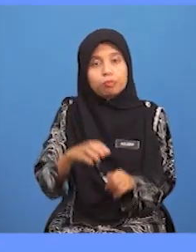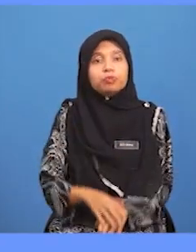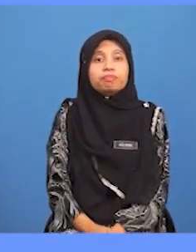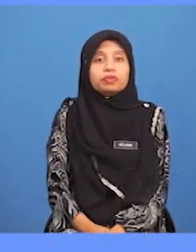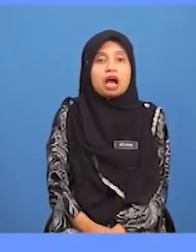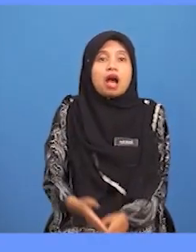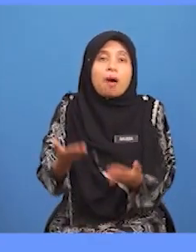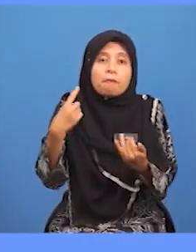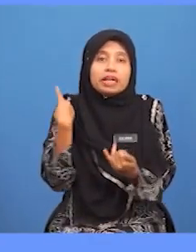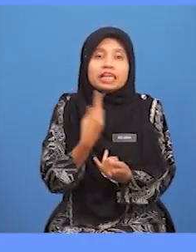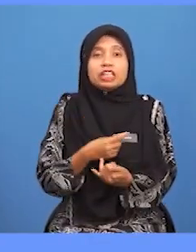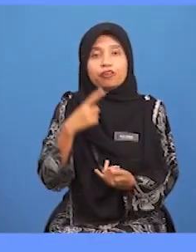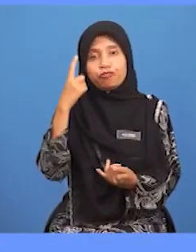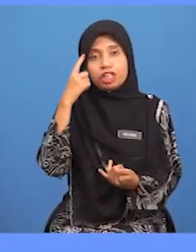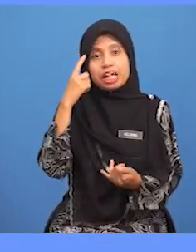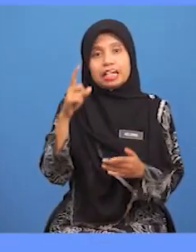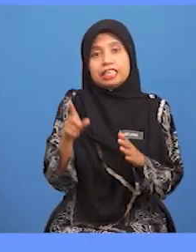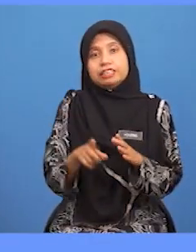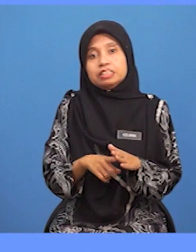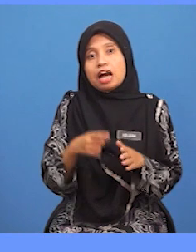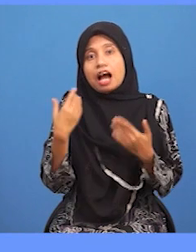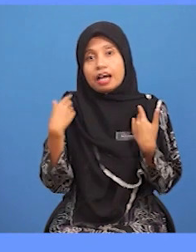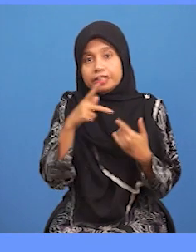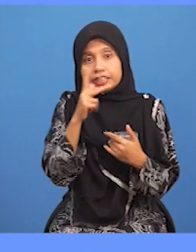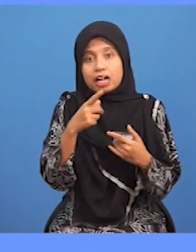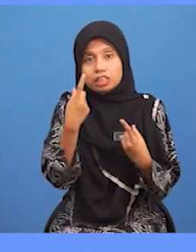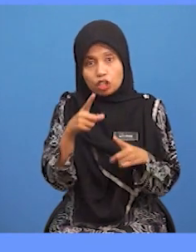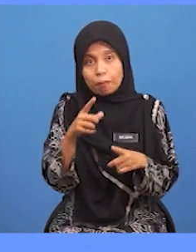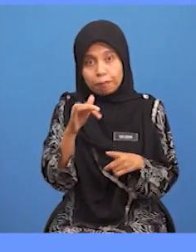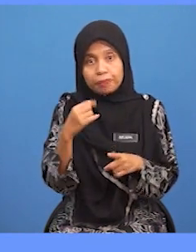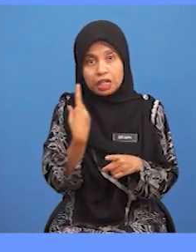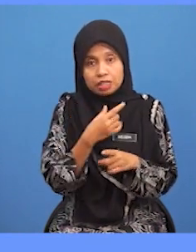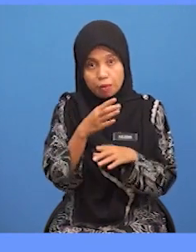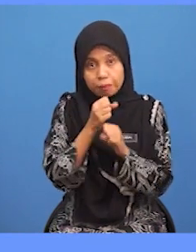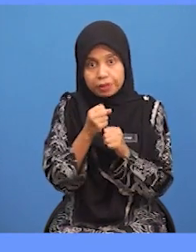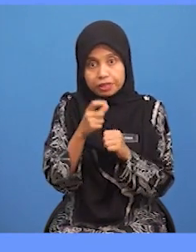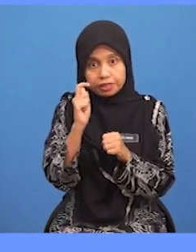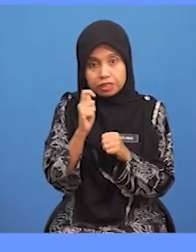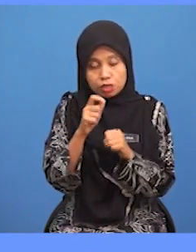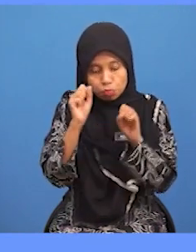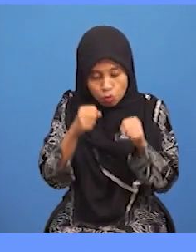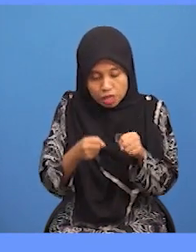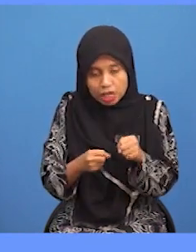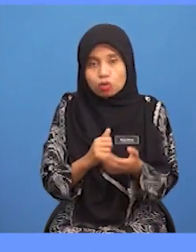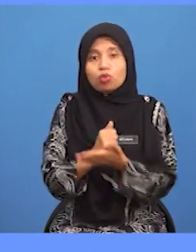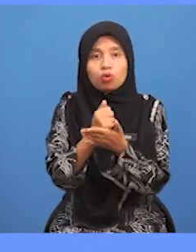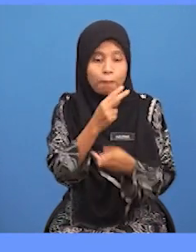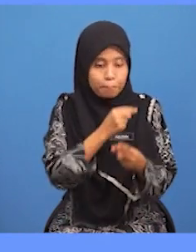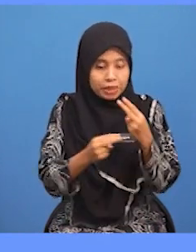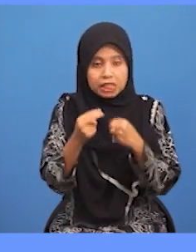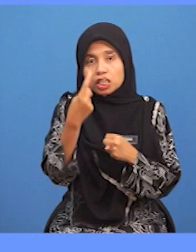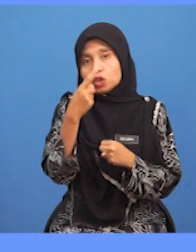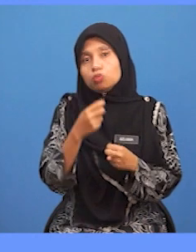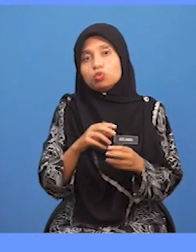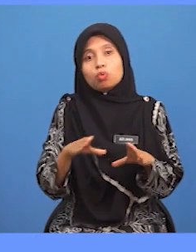RM70,000. Mari kita fikirkan. Adakah jawapan yang diperoleh tadi dapat membantu peniaga atau